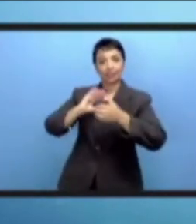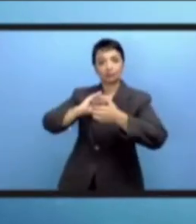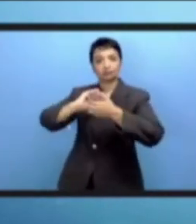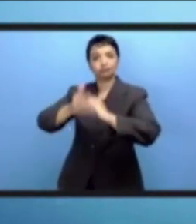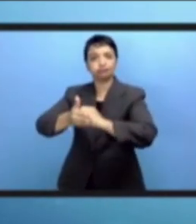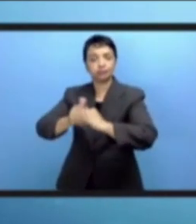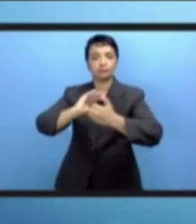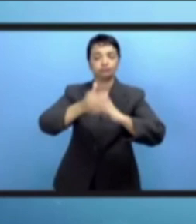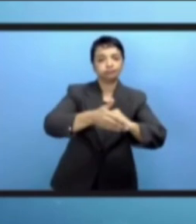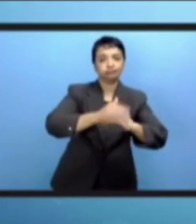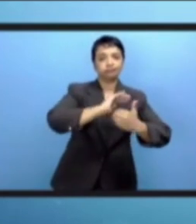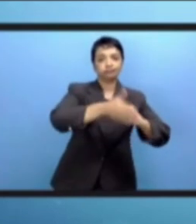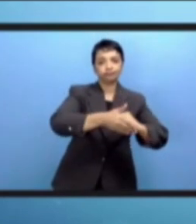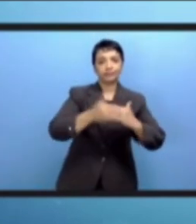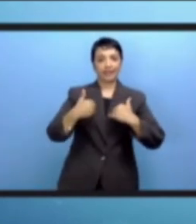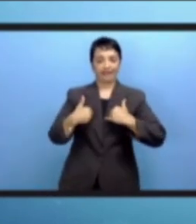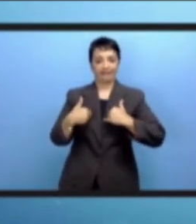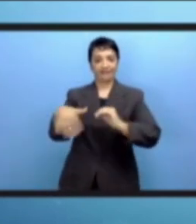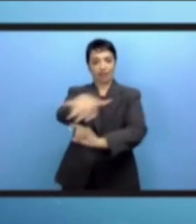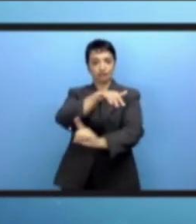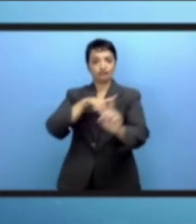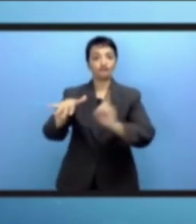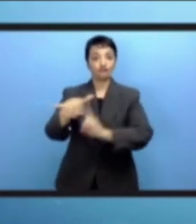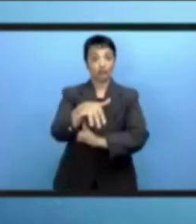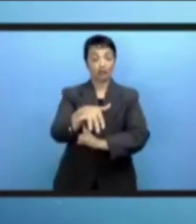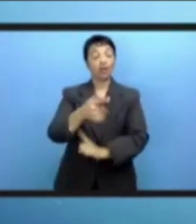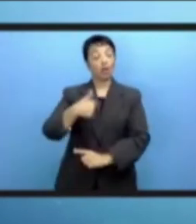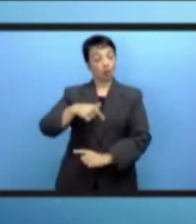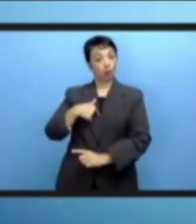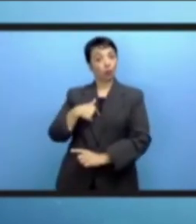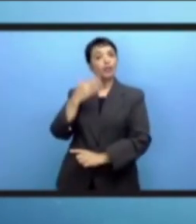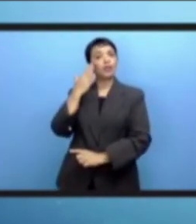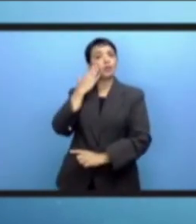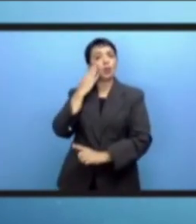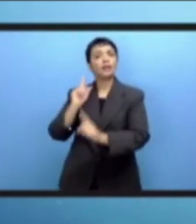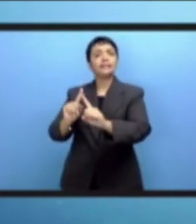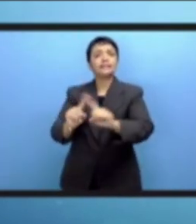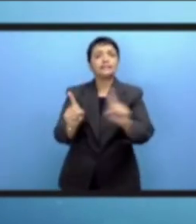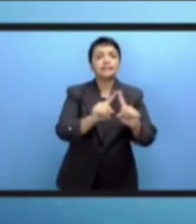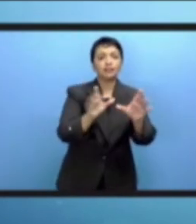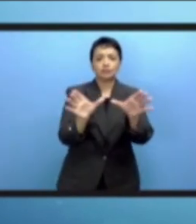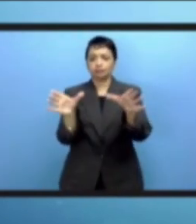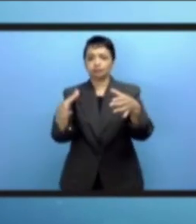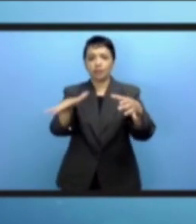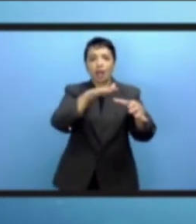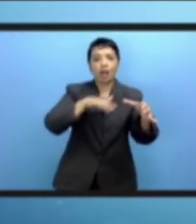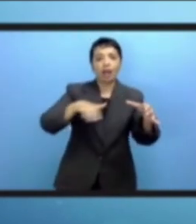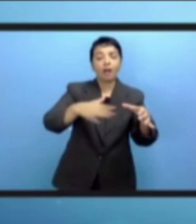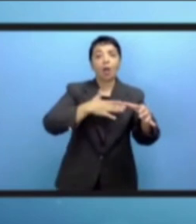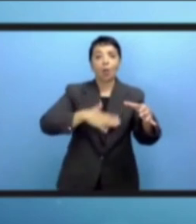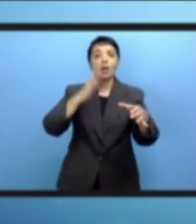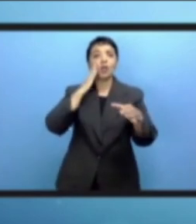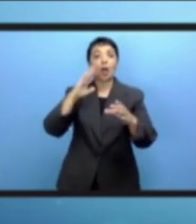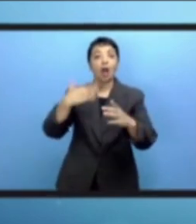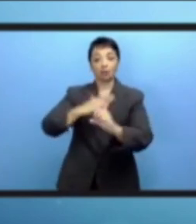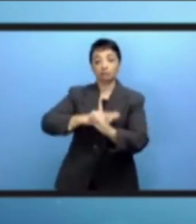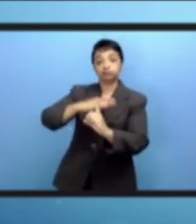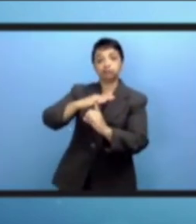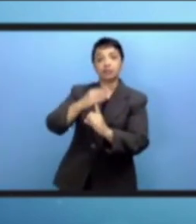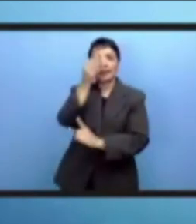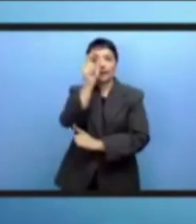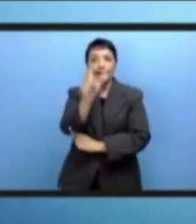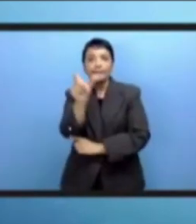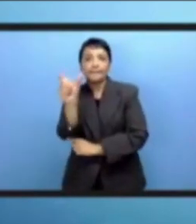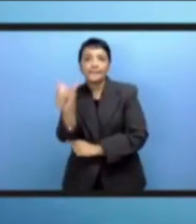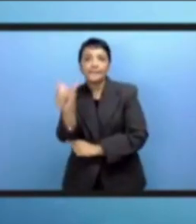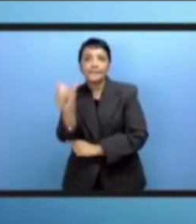для этого принимаются различные меры на уровне правительства. В частности, для обеспечения кибербезопасности